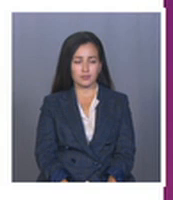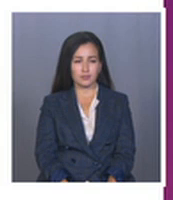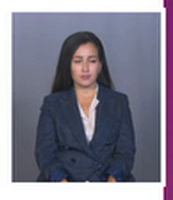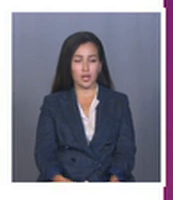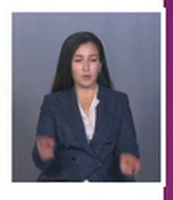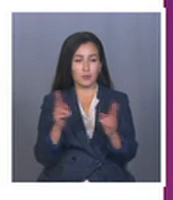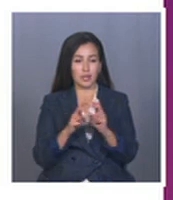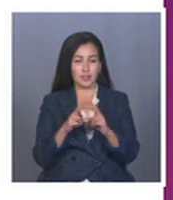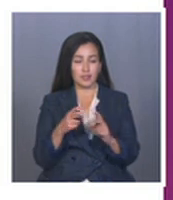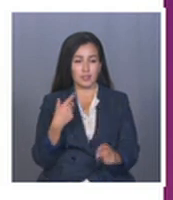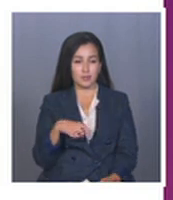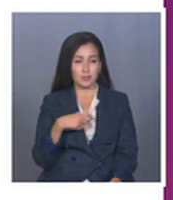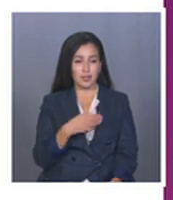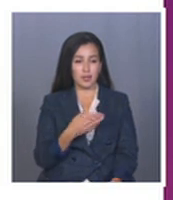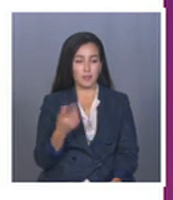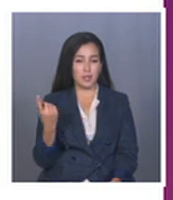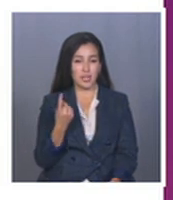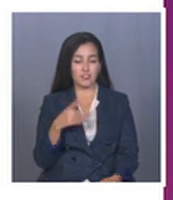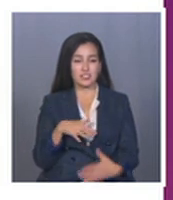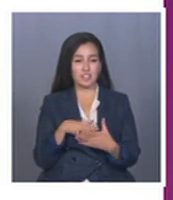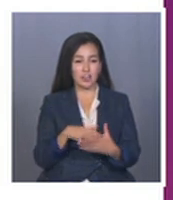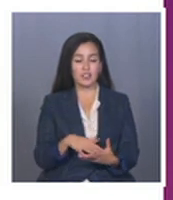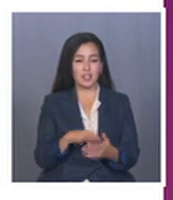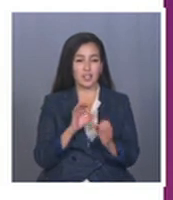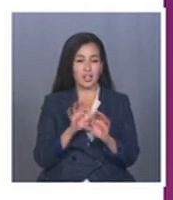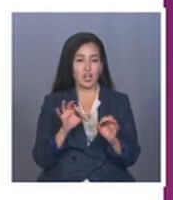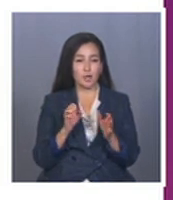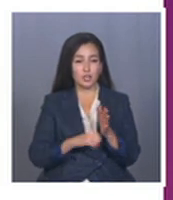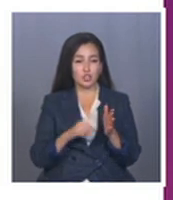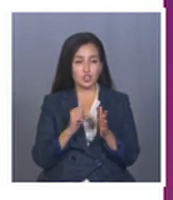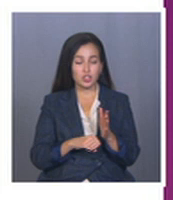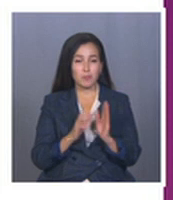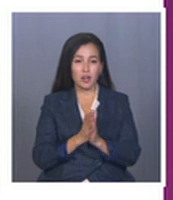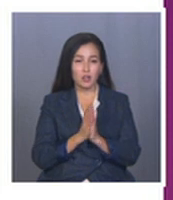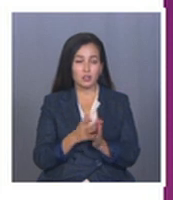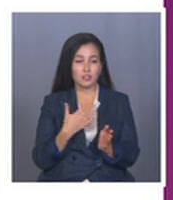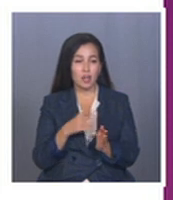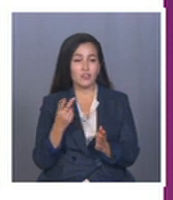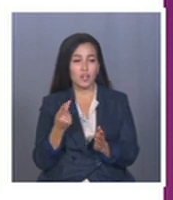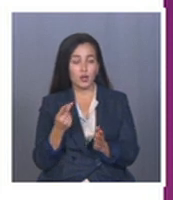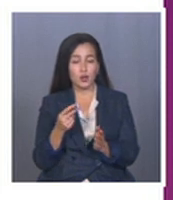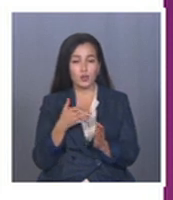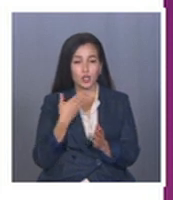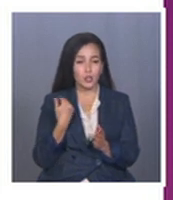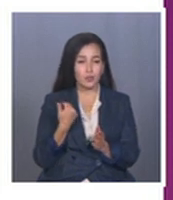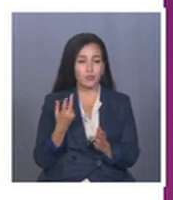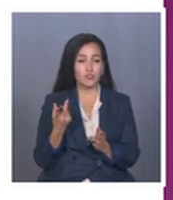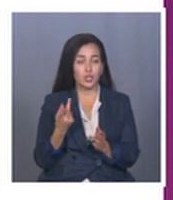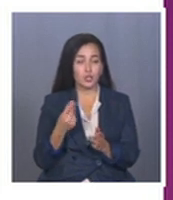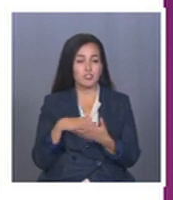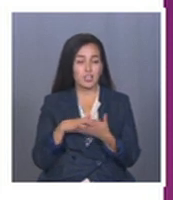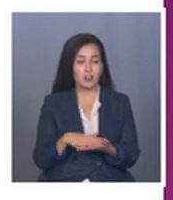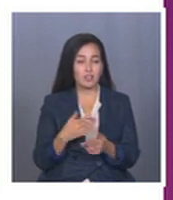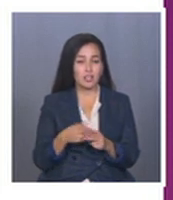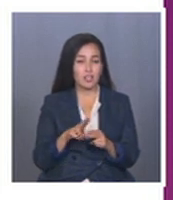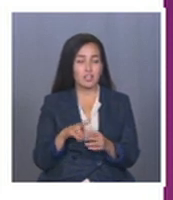Проверьте себя. В первом заявлении излагается причина просьбы, а во втором нет. Во втором заявлении